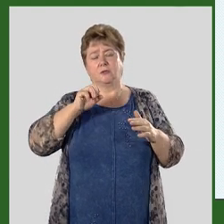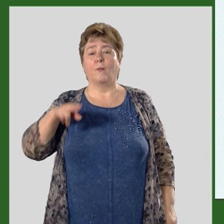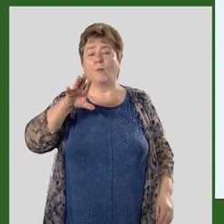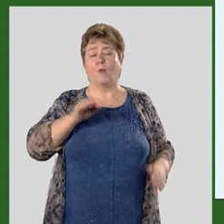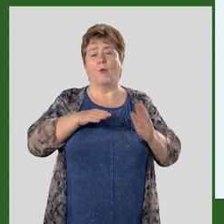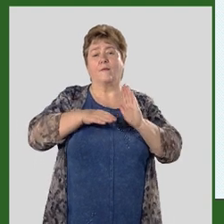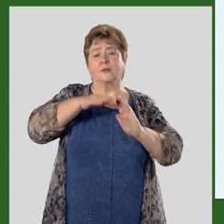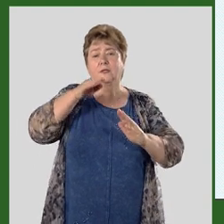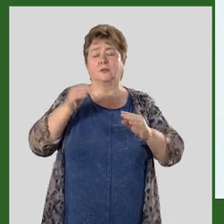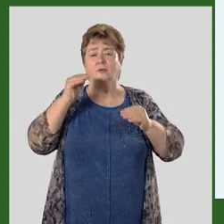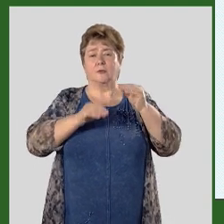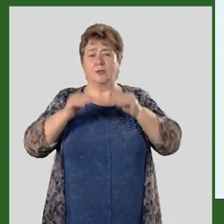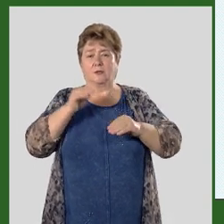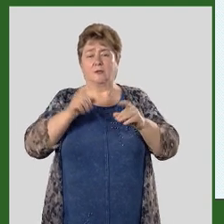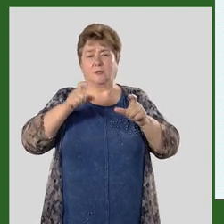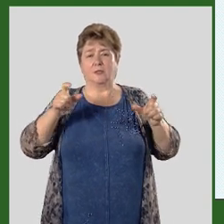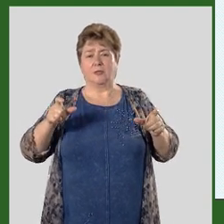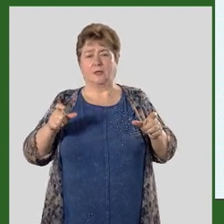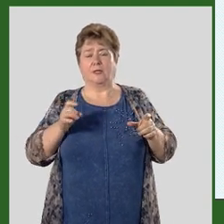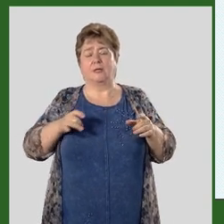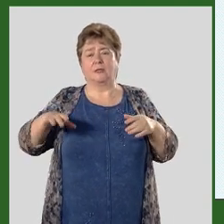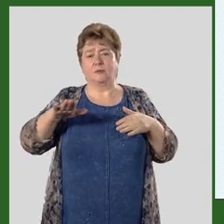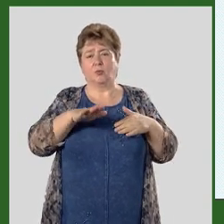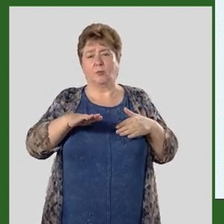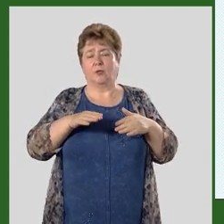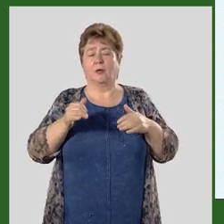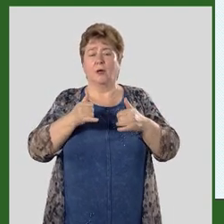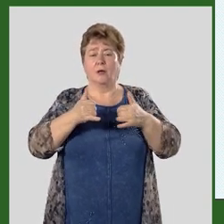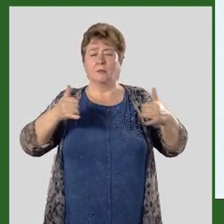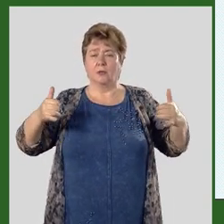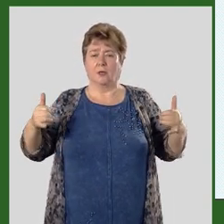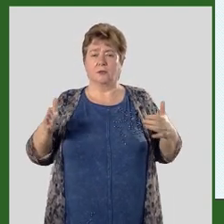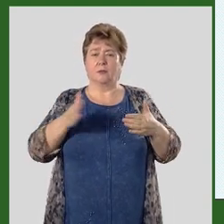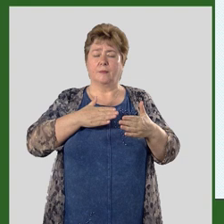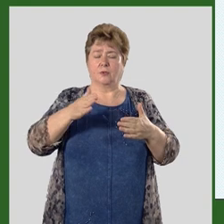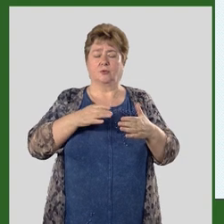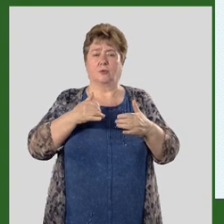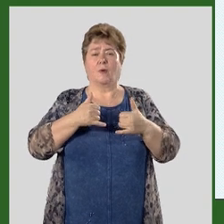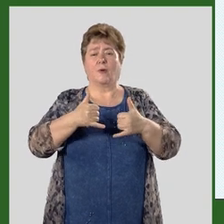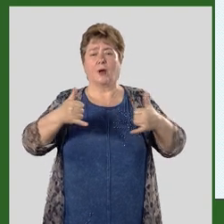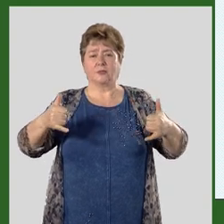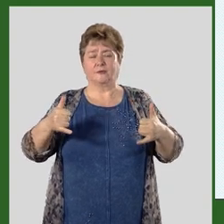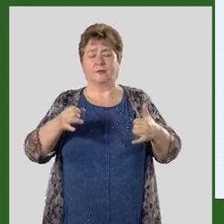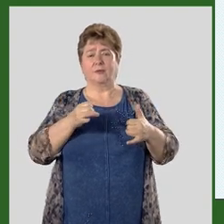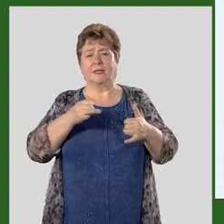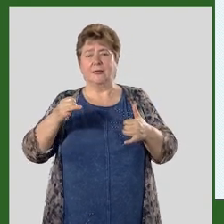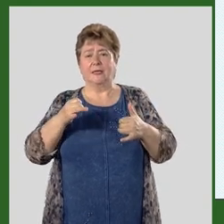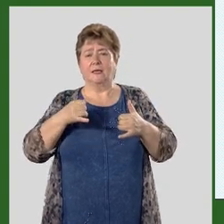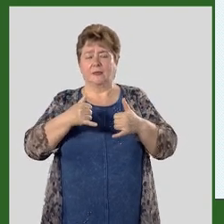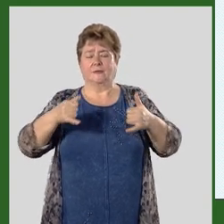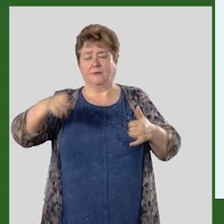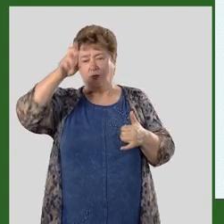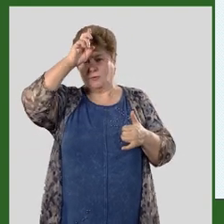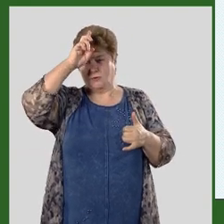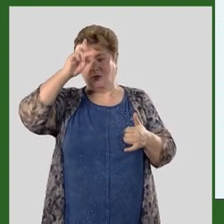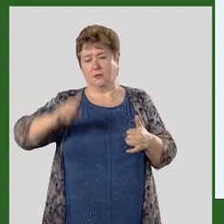По возрастному составу населения республика располагается между развитыми и развивающимися